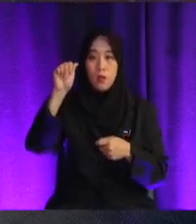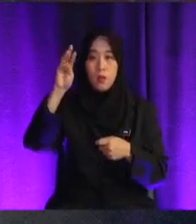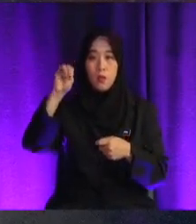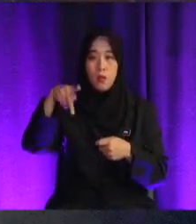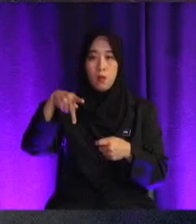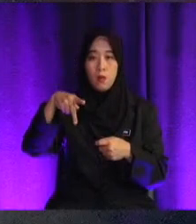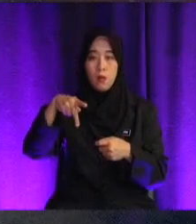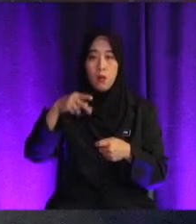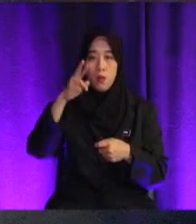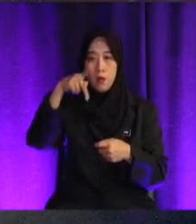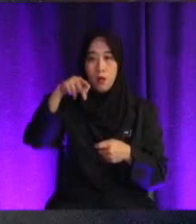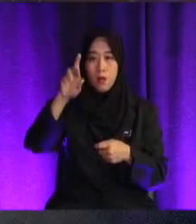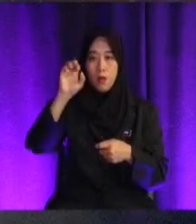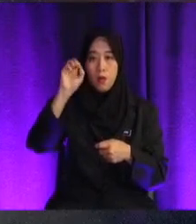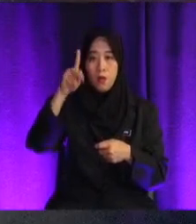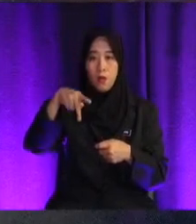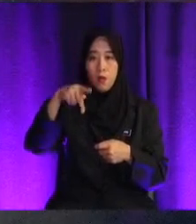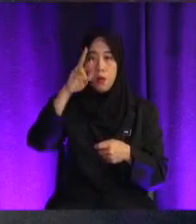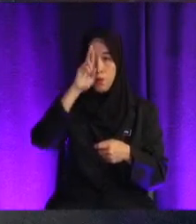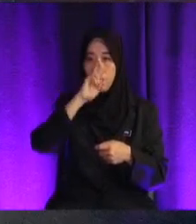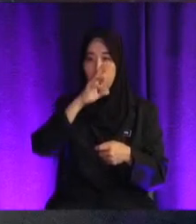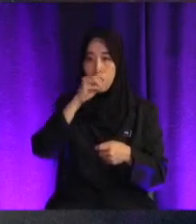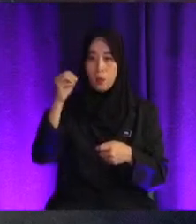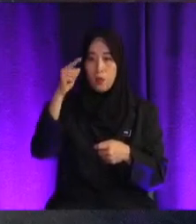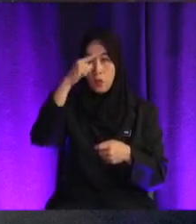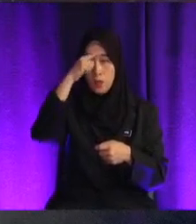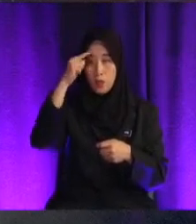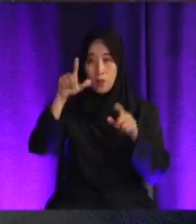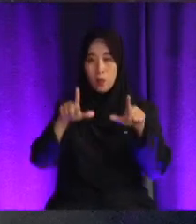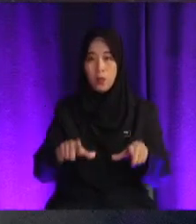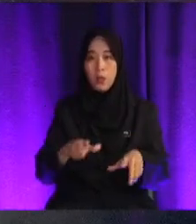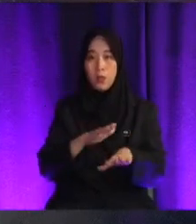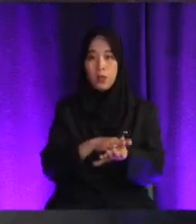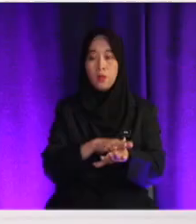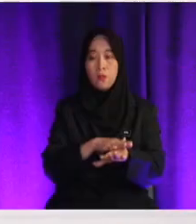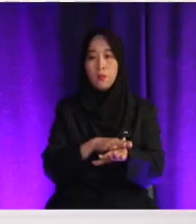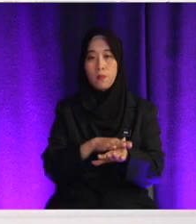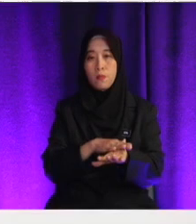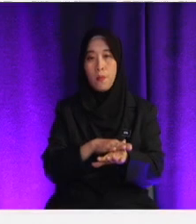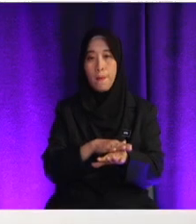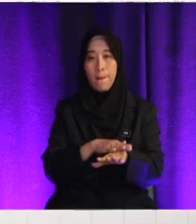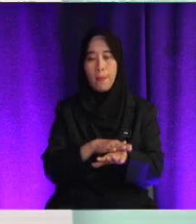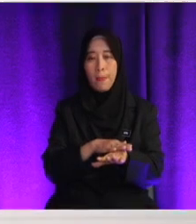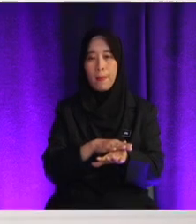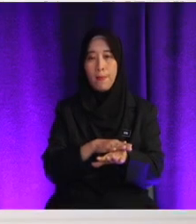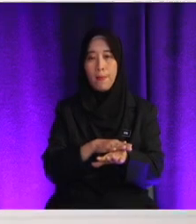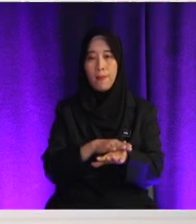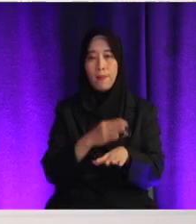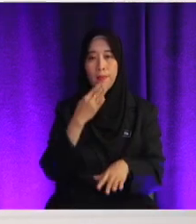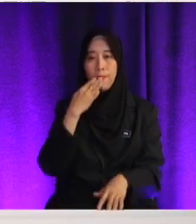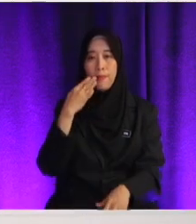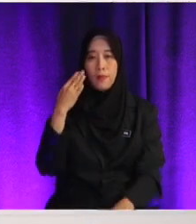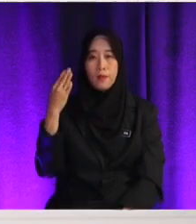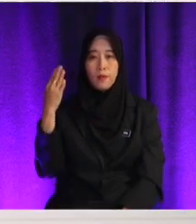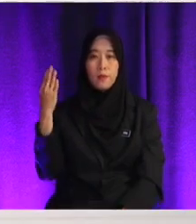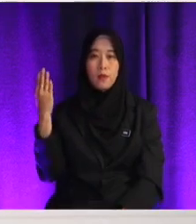ambil prop merah dan juga prop hitam kita. Dan kita letakkan dekat atas ni, betul cikgu? Betul. Kiri dan kanan.